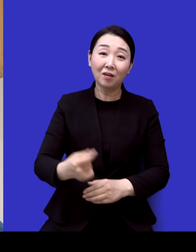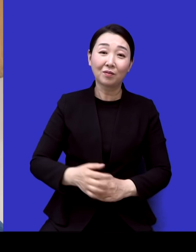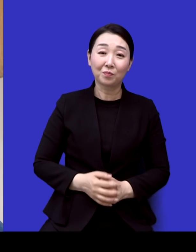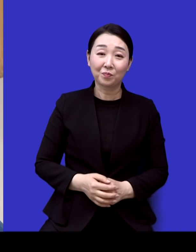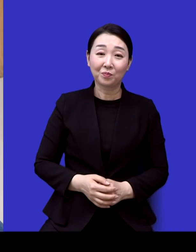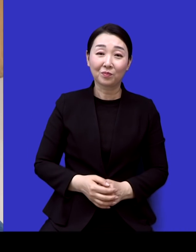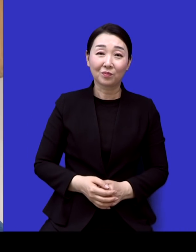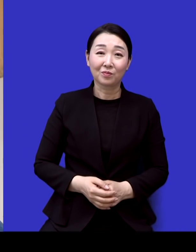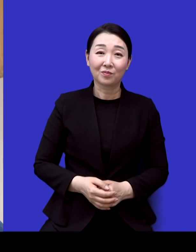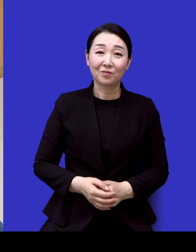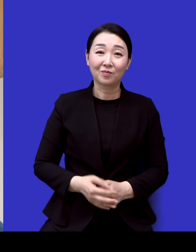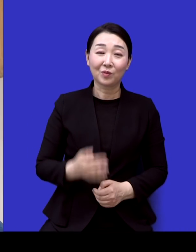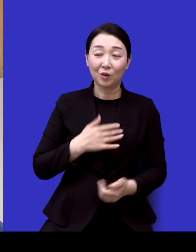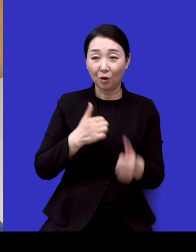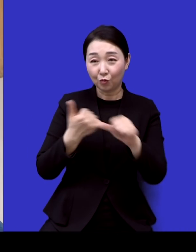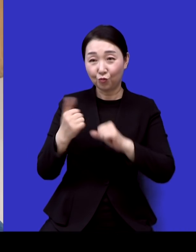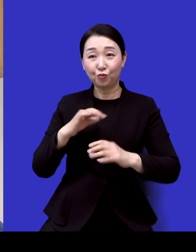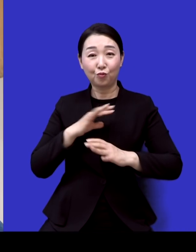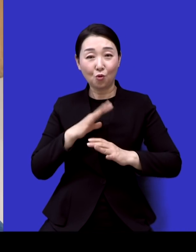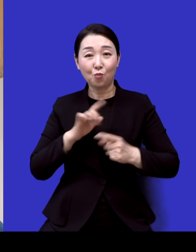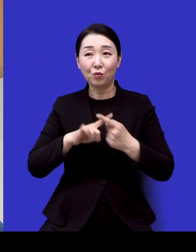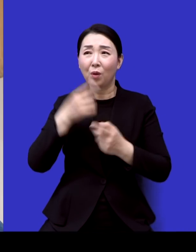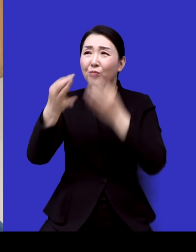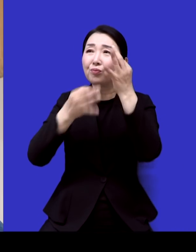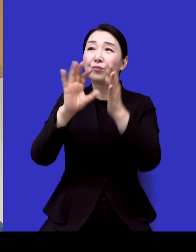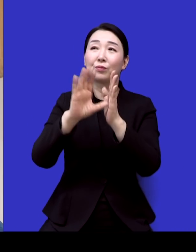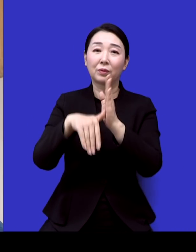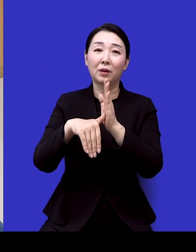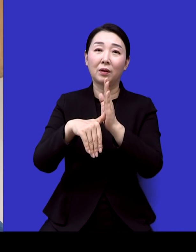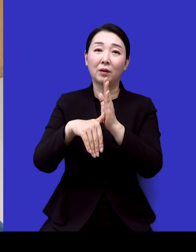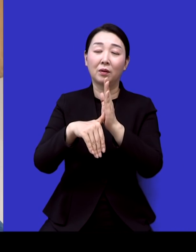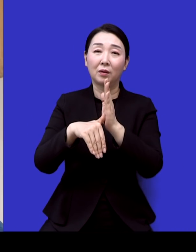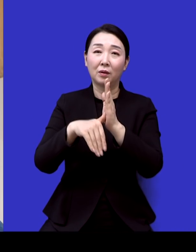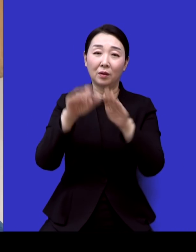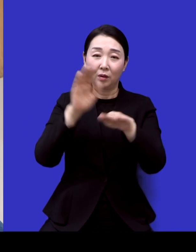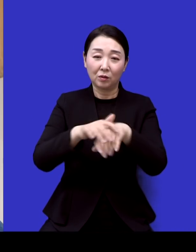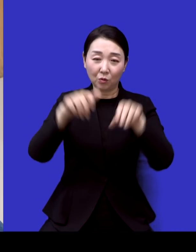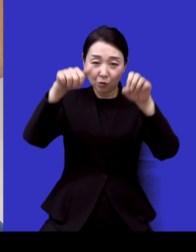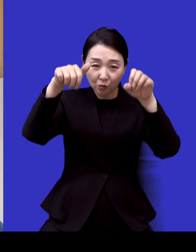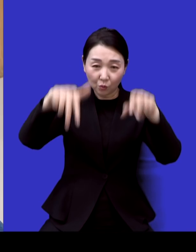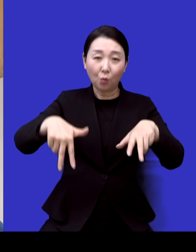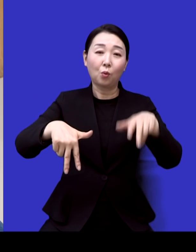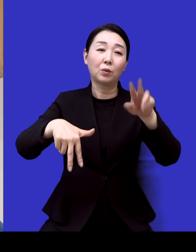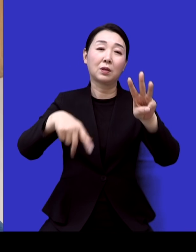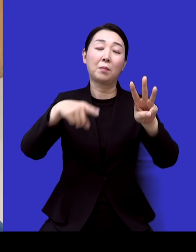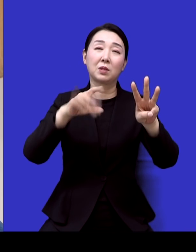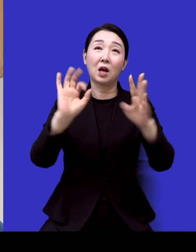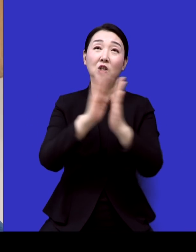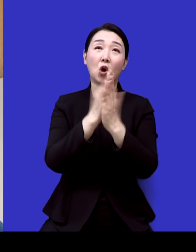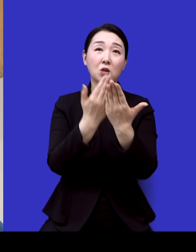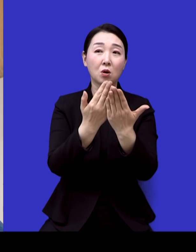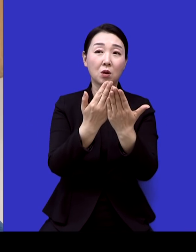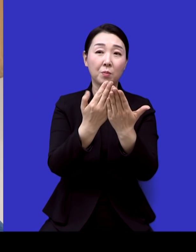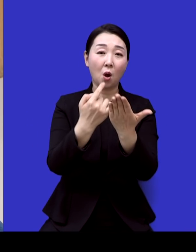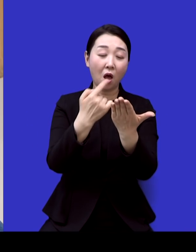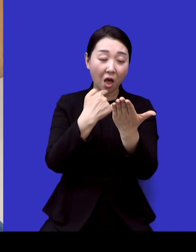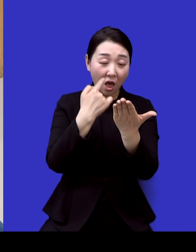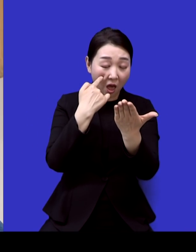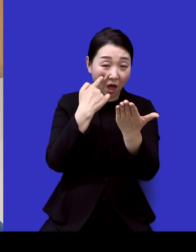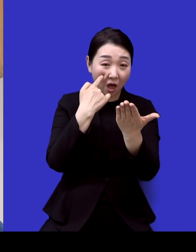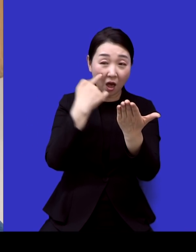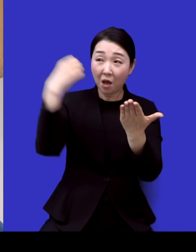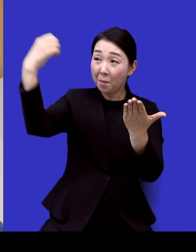하나님이죠. 제가 이렇게 죽음의 공포에 부르짖었을 때 전도서 3장이라고 성경을 펴라고 말씀하신